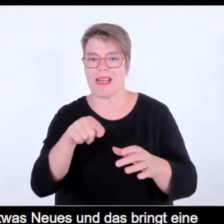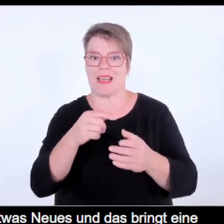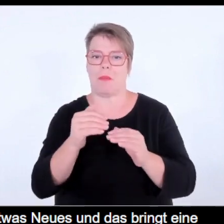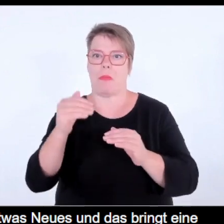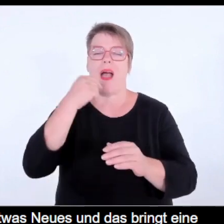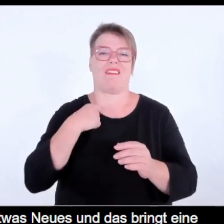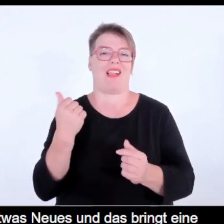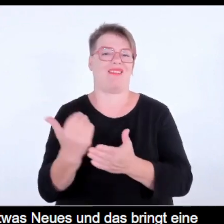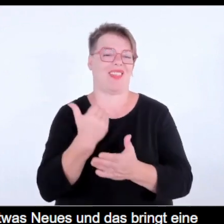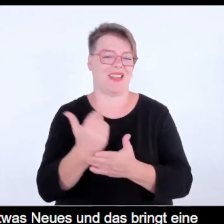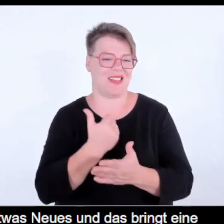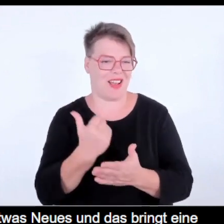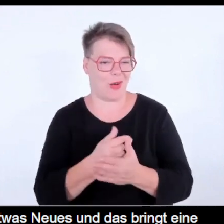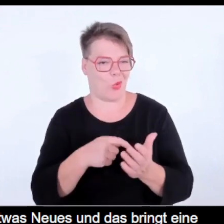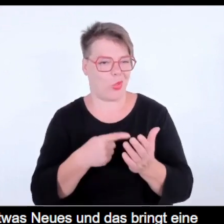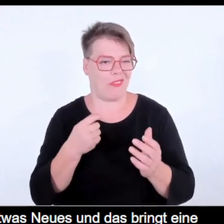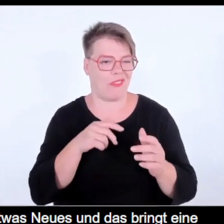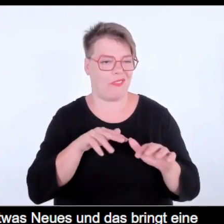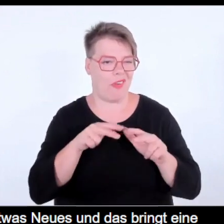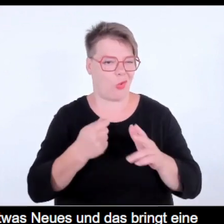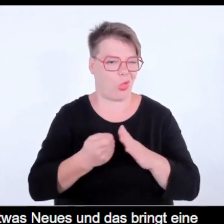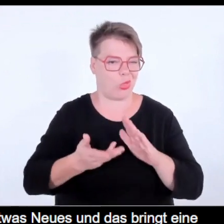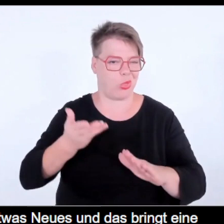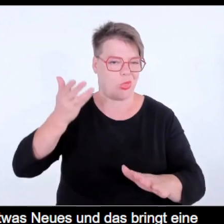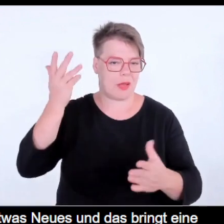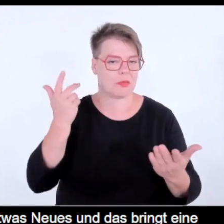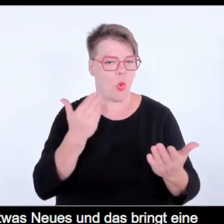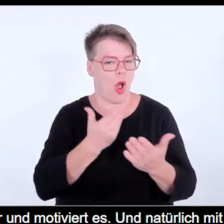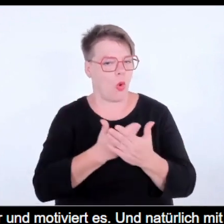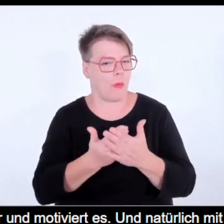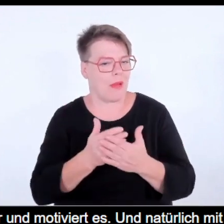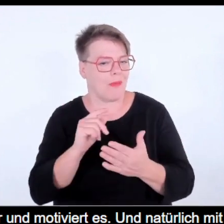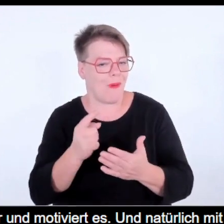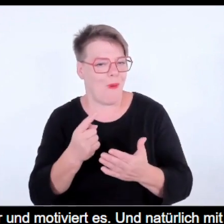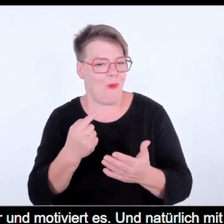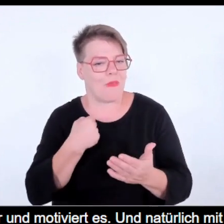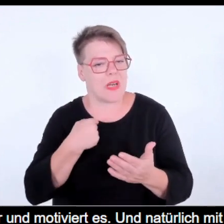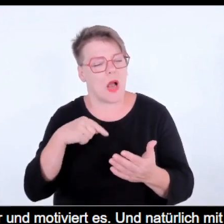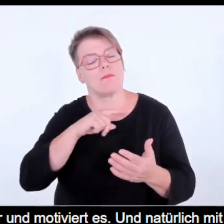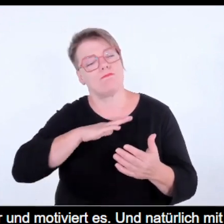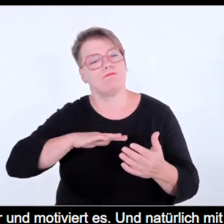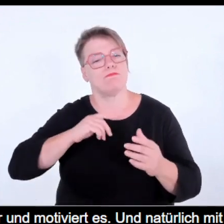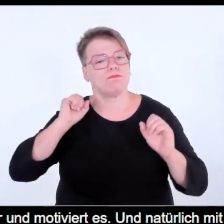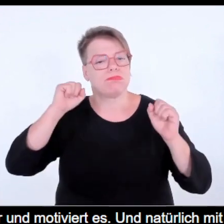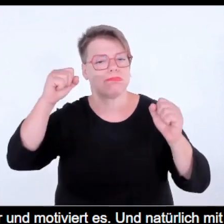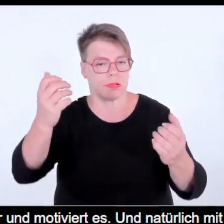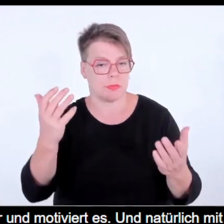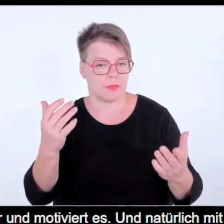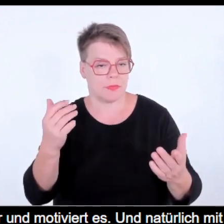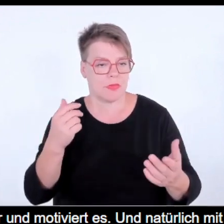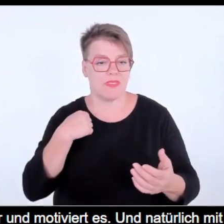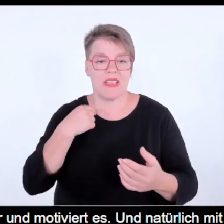Sollte ein neues Gesetz kommen, müssen zwei alte abgeschafft werden. Und neue Gesetze generell auf Bewährung. Das ist schon eine Veränderung.